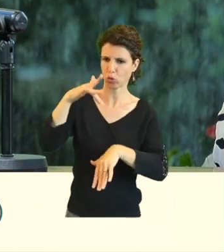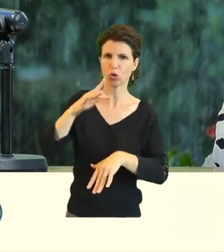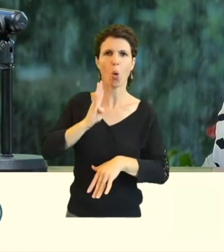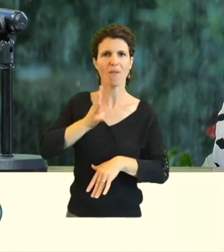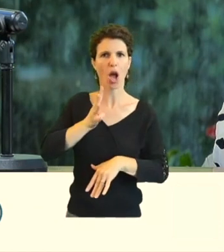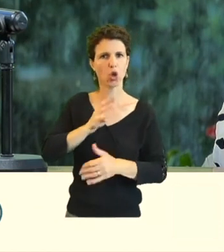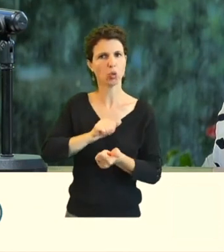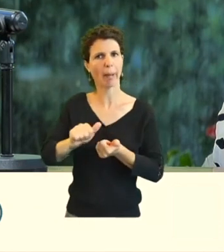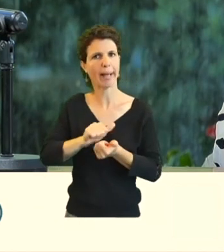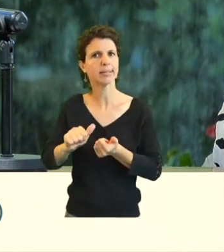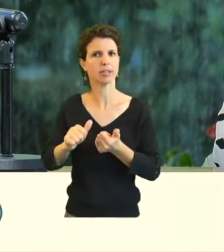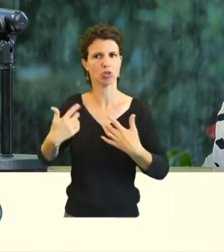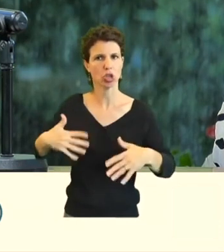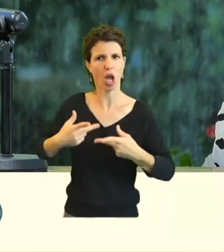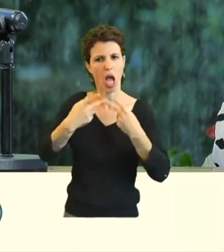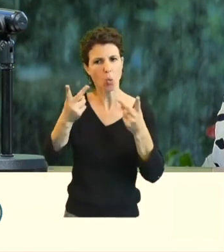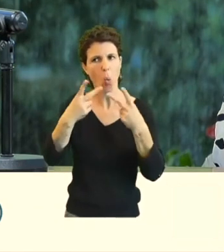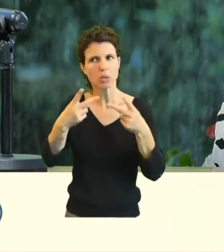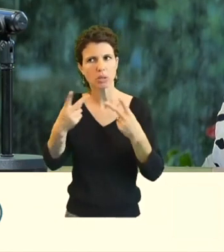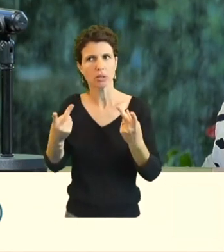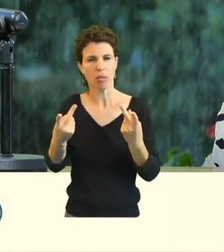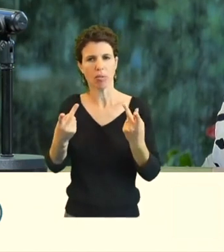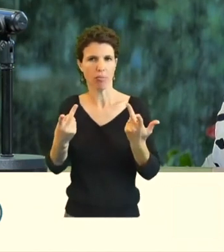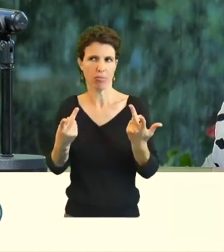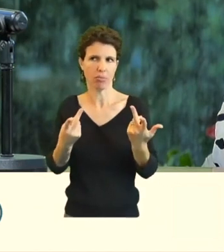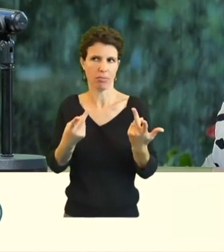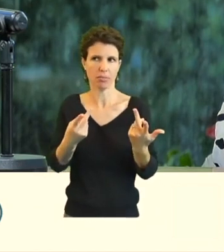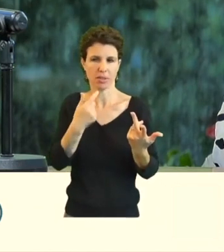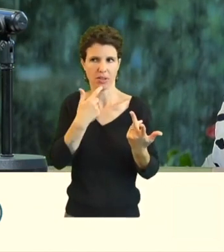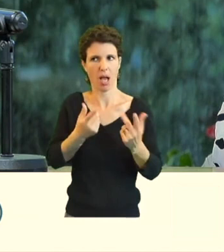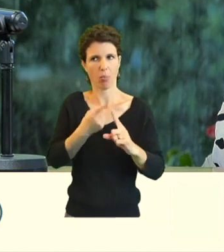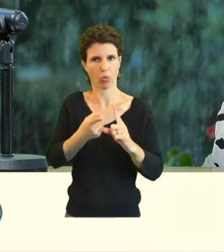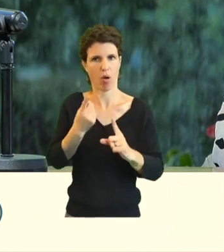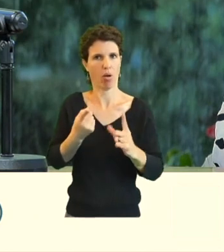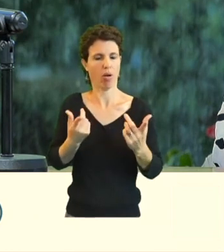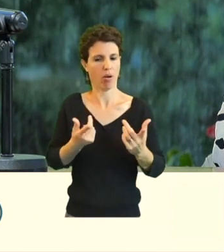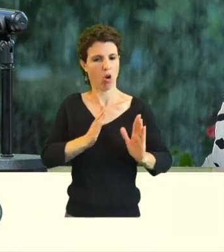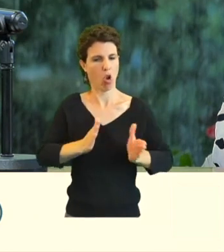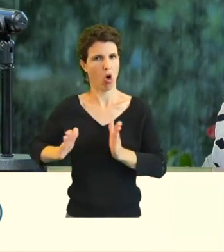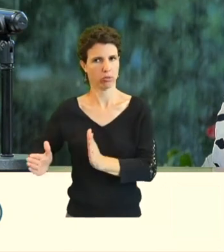que j'ai annoncé un certain nombre de choses qui seront de nature, me semble-t-il, à remettre de l'ordre dans cette maison.